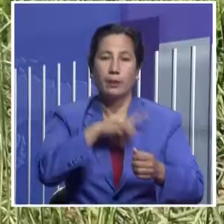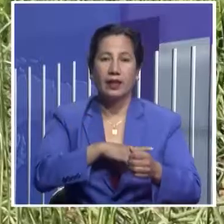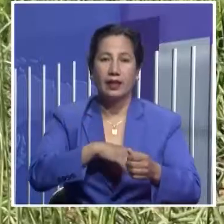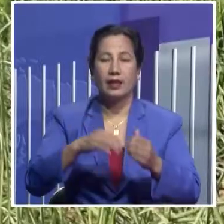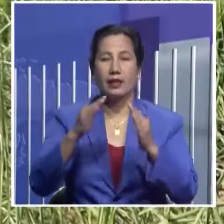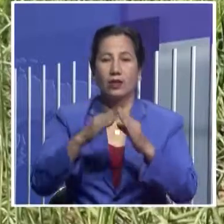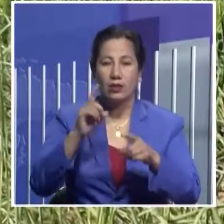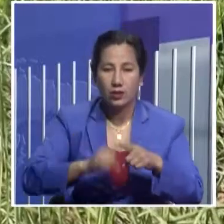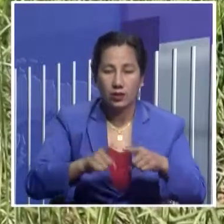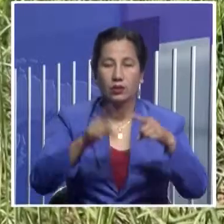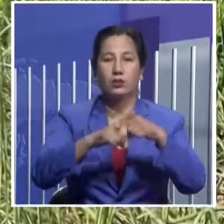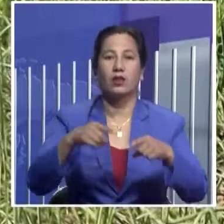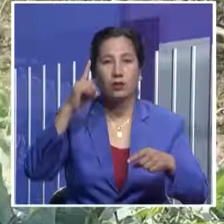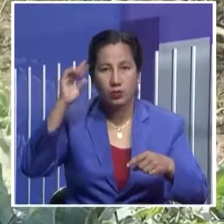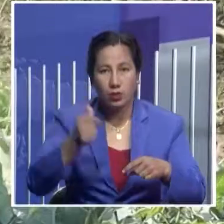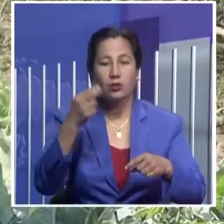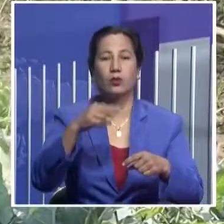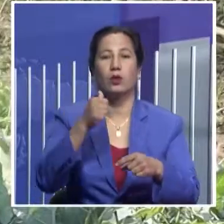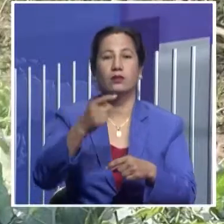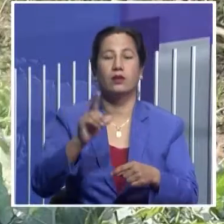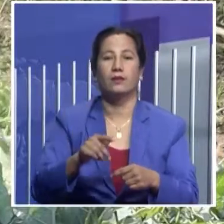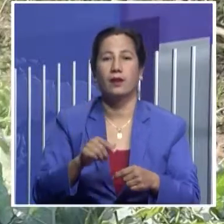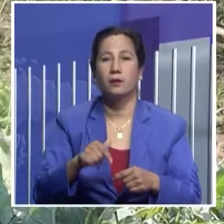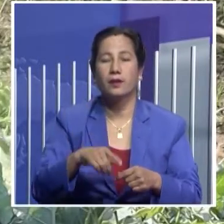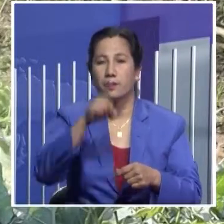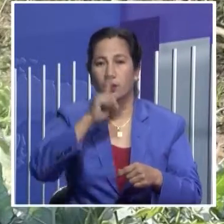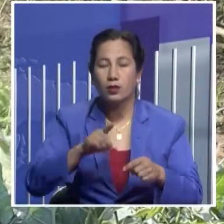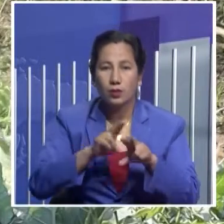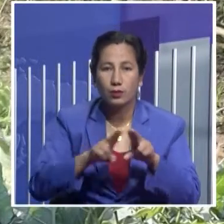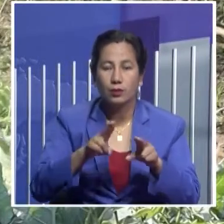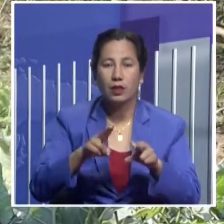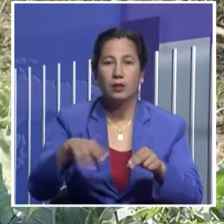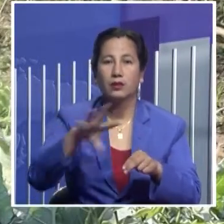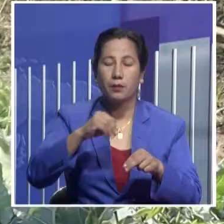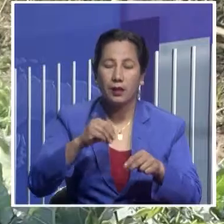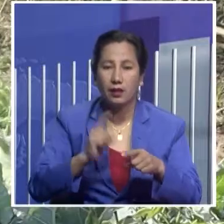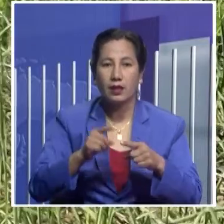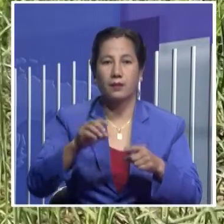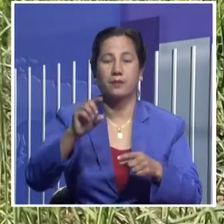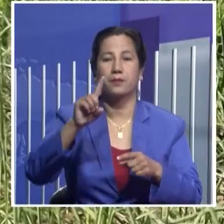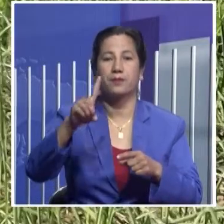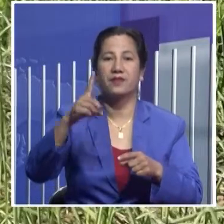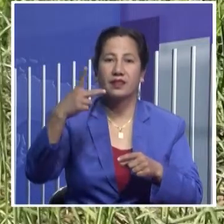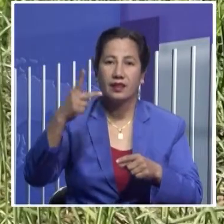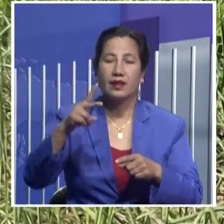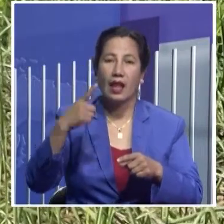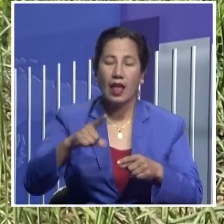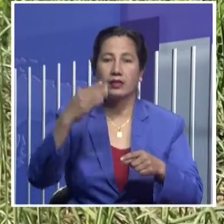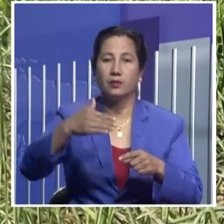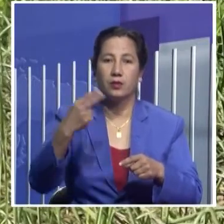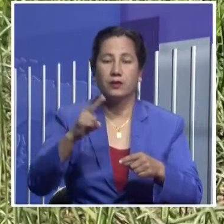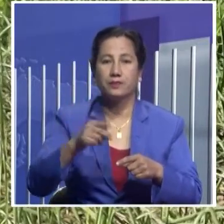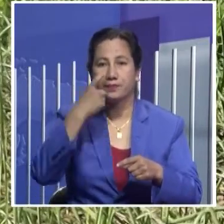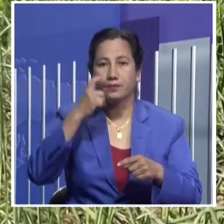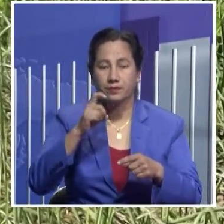जुटाउन सजिलो भएको उहाँले बताउनुभयो। आम्दानी अब वर्षभरिमा सबै कताएर 1.5 लाखसम्म भएको छ। चिन्कु प्रसाद चौधरी